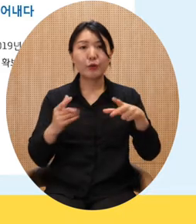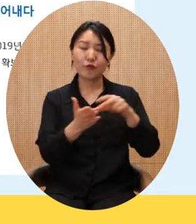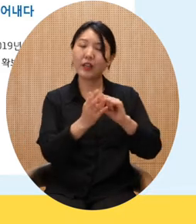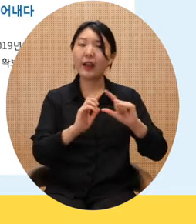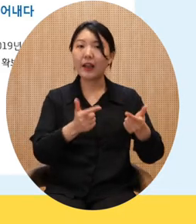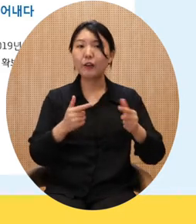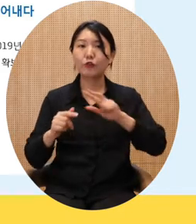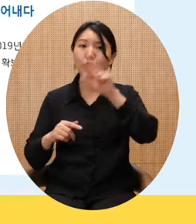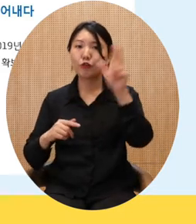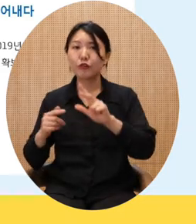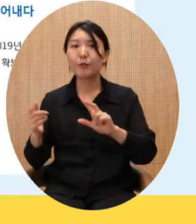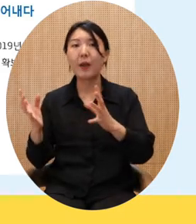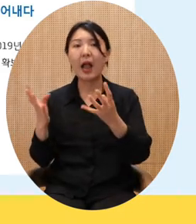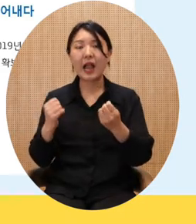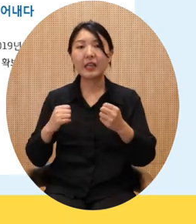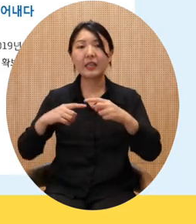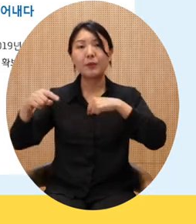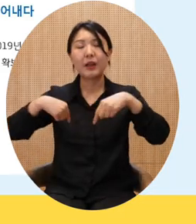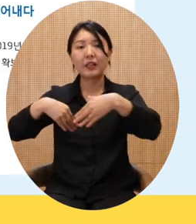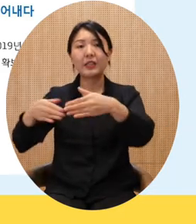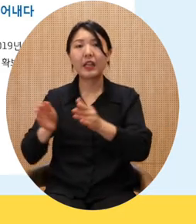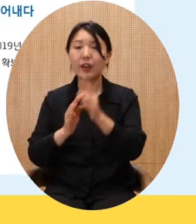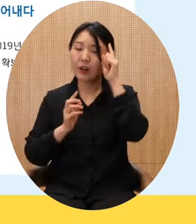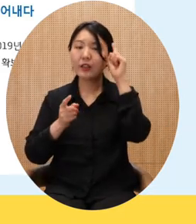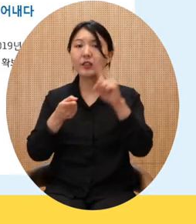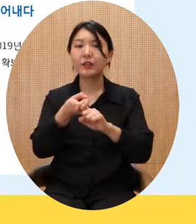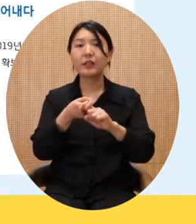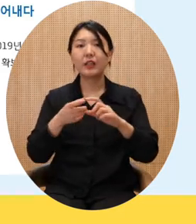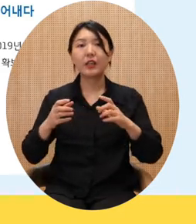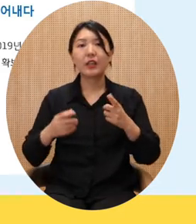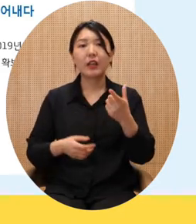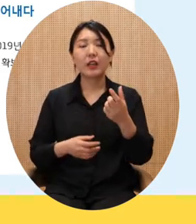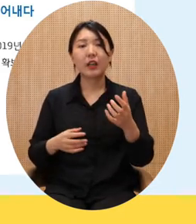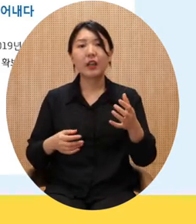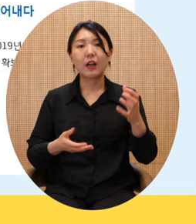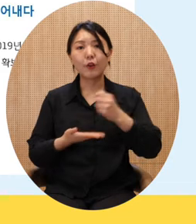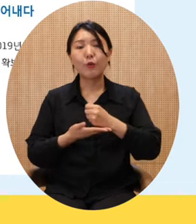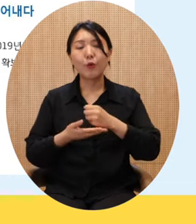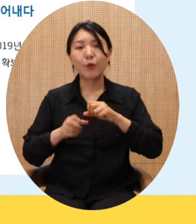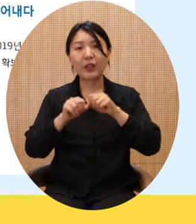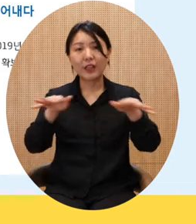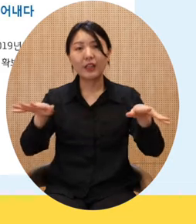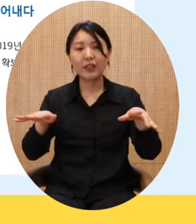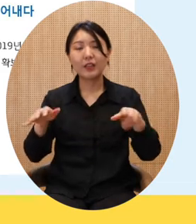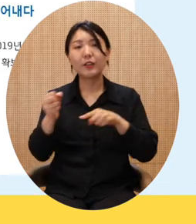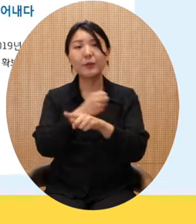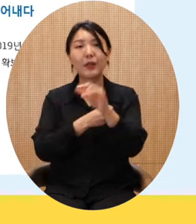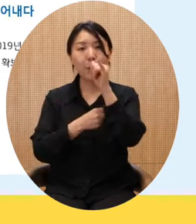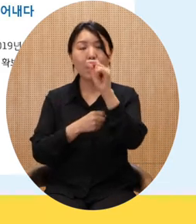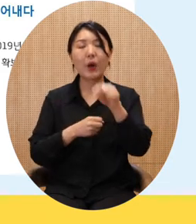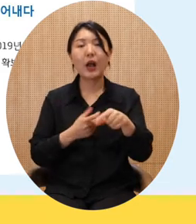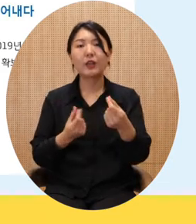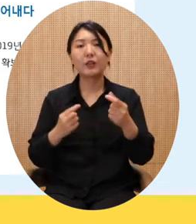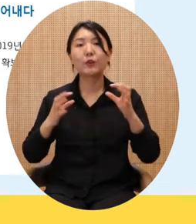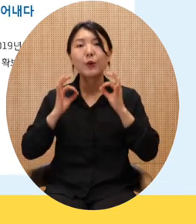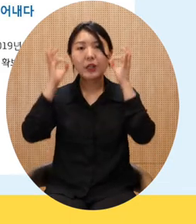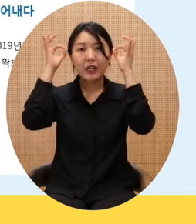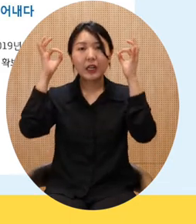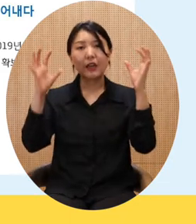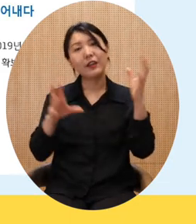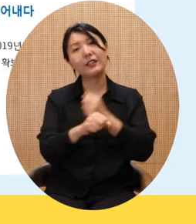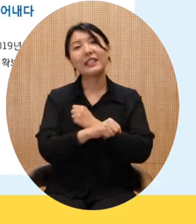전국의 많은 지자체에서 관심을 가지고 확산되고 있다는 점에 의의가 있고요. 이런 노력들이 사그러지지